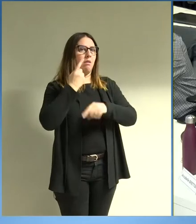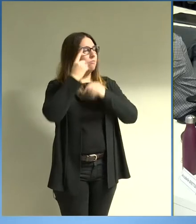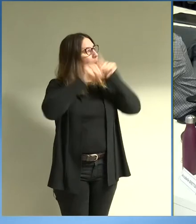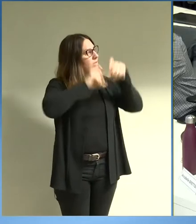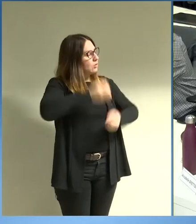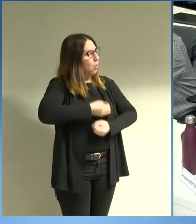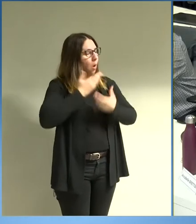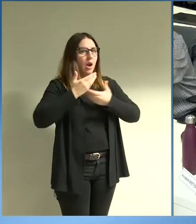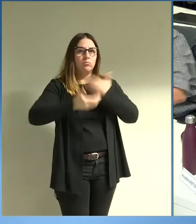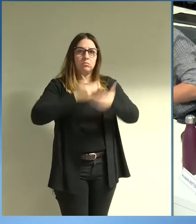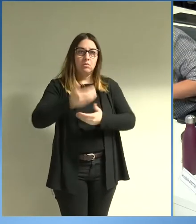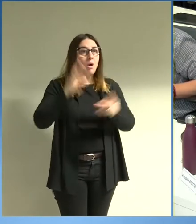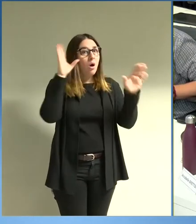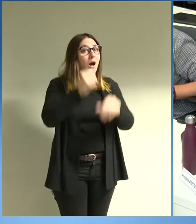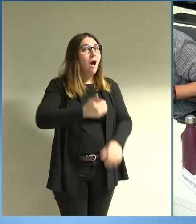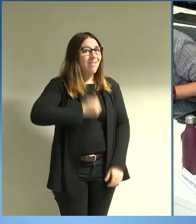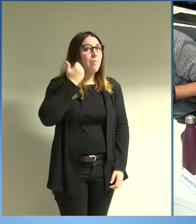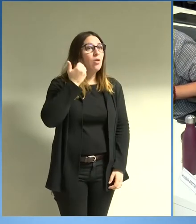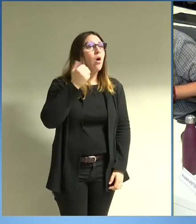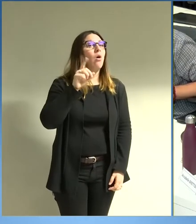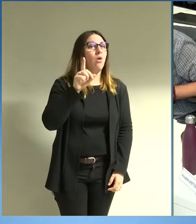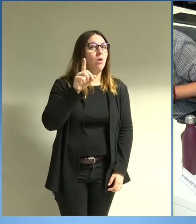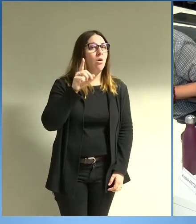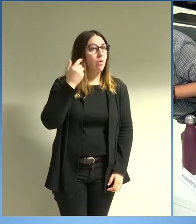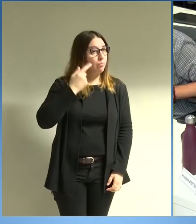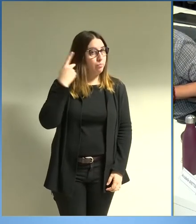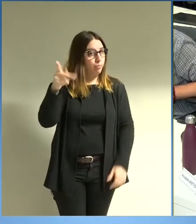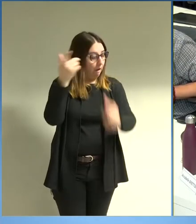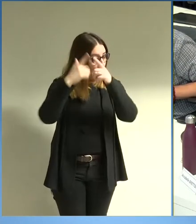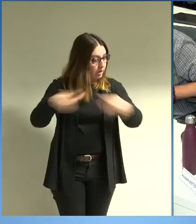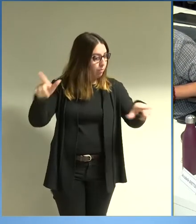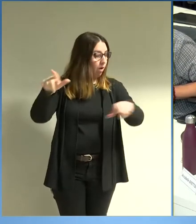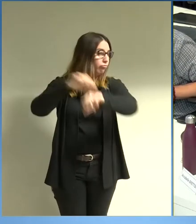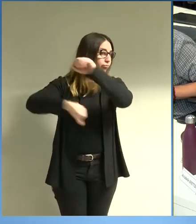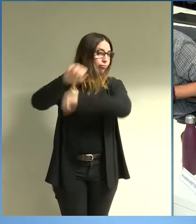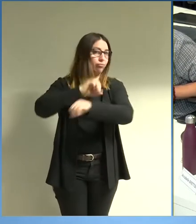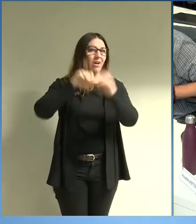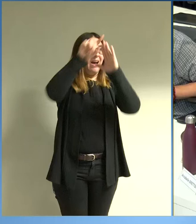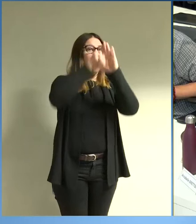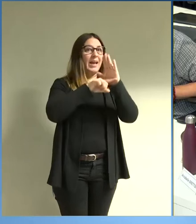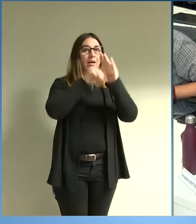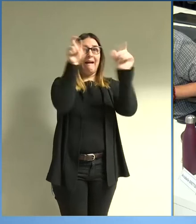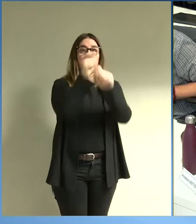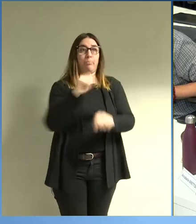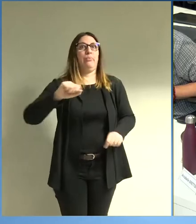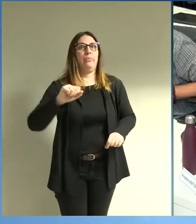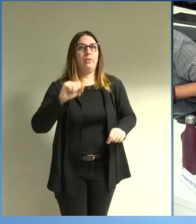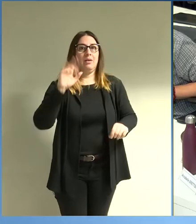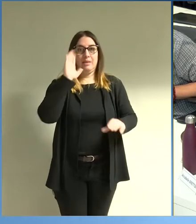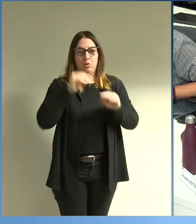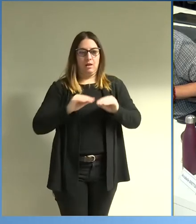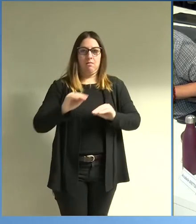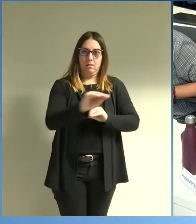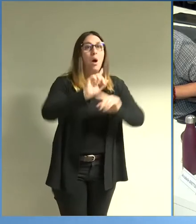orales et je vous rappelle qu'ils sont indépendants qui s'organisent comme ils ont envie n'a pas été respectée donc la question n'a pas pu être posée aujourd'hui elle